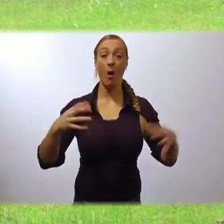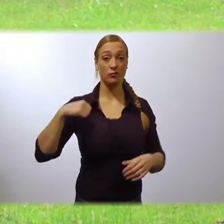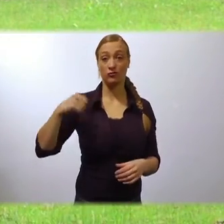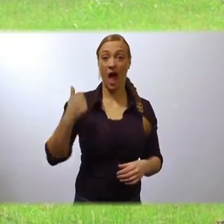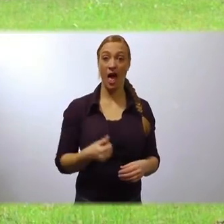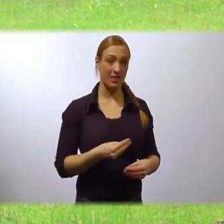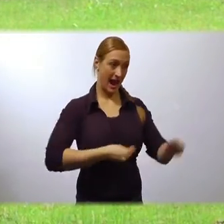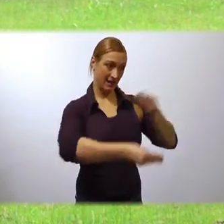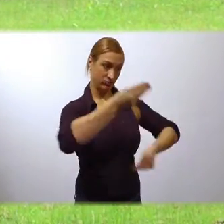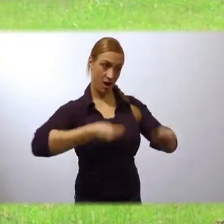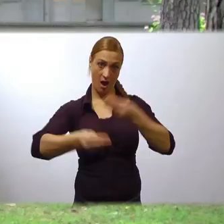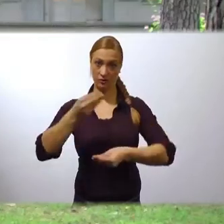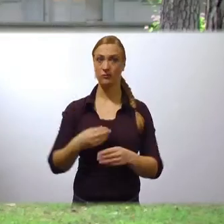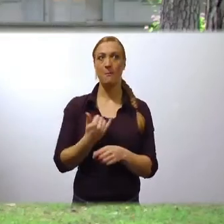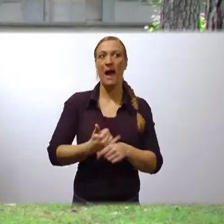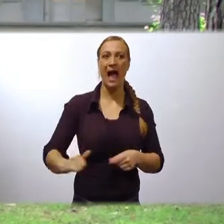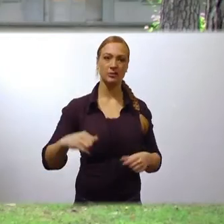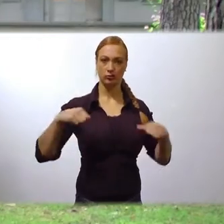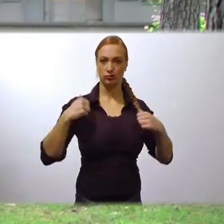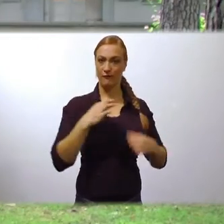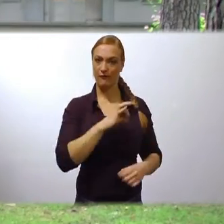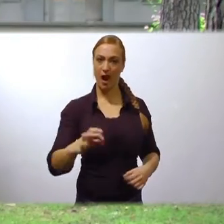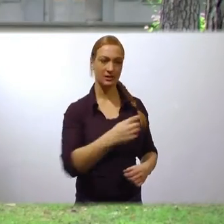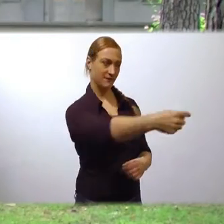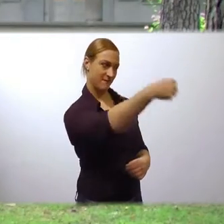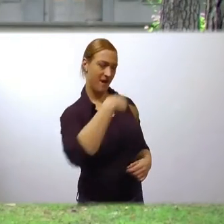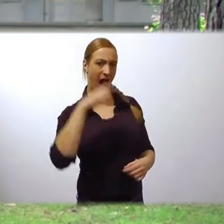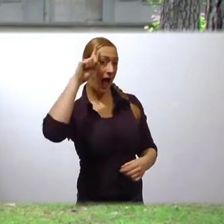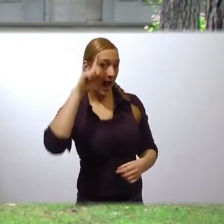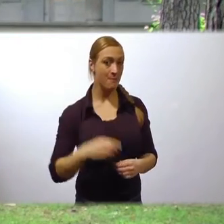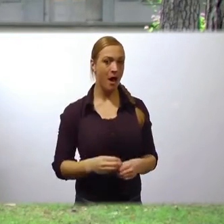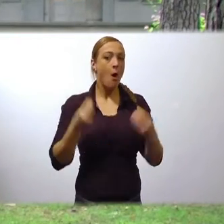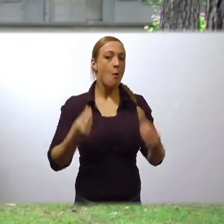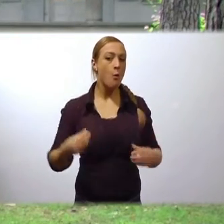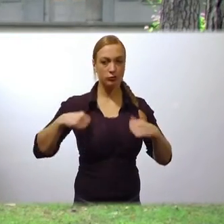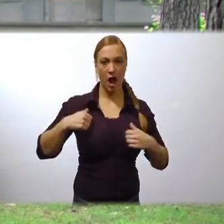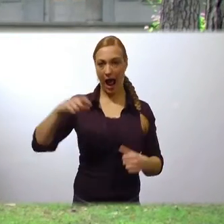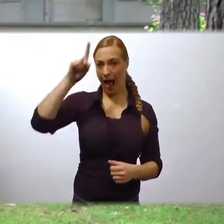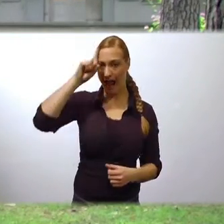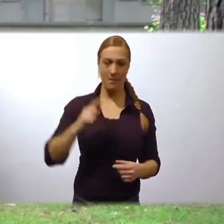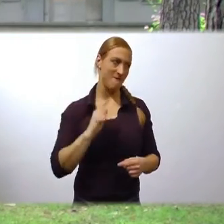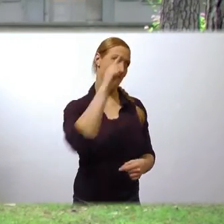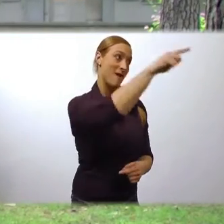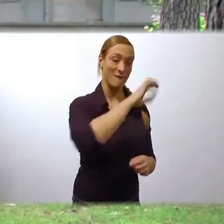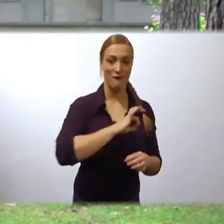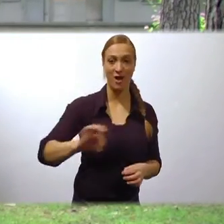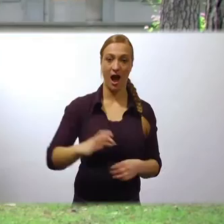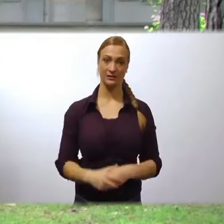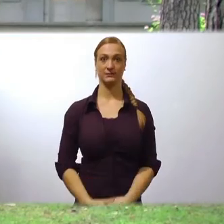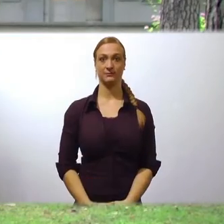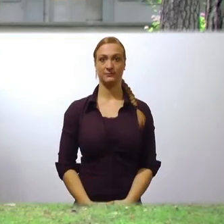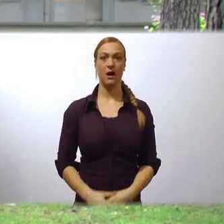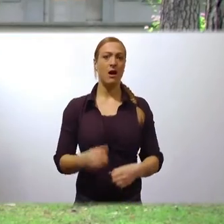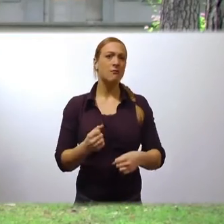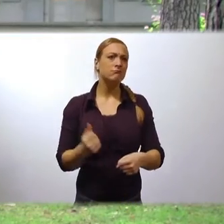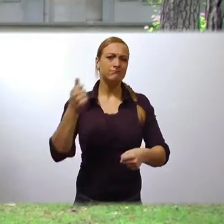objectifs quantitatifs. Il fallait faire venir le maximum possible de jeunes Allemands en France et de jeunes Français